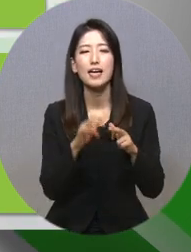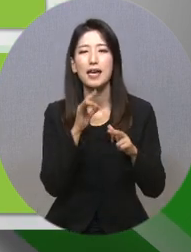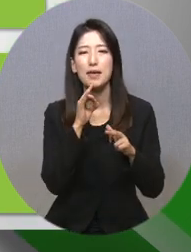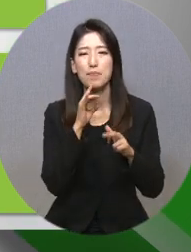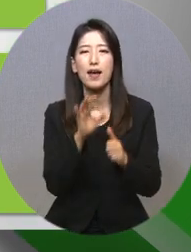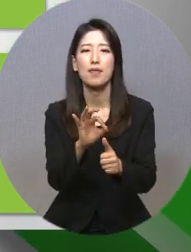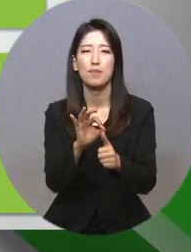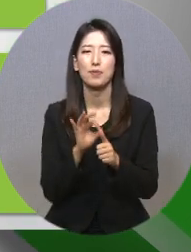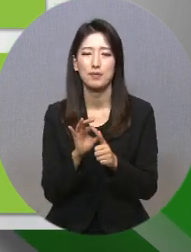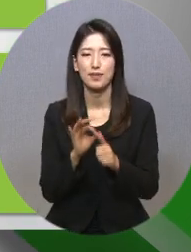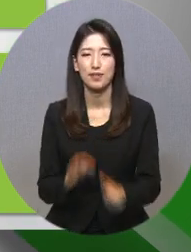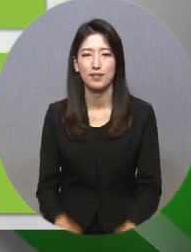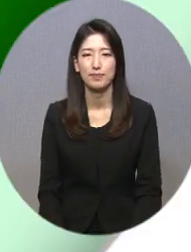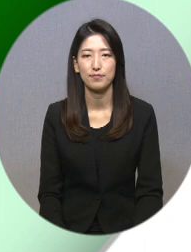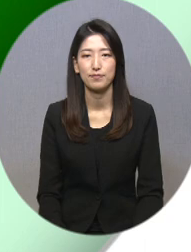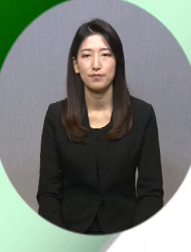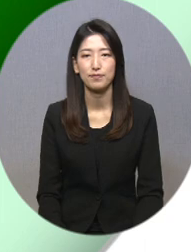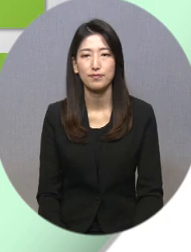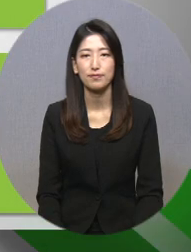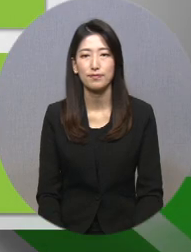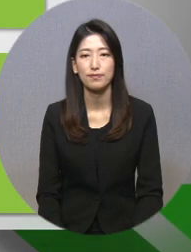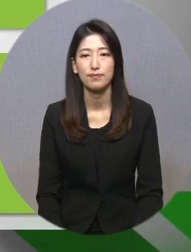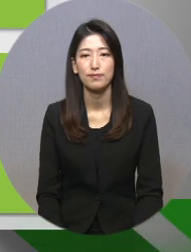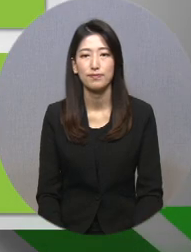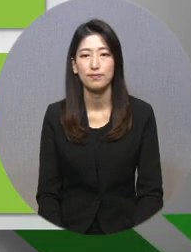중간기관은 강원지사입니다.